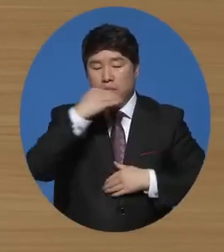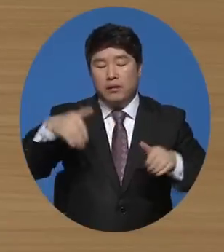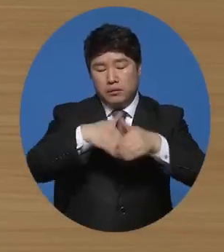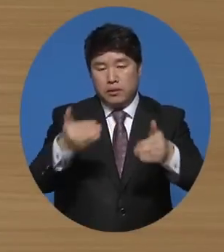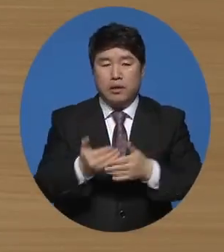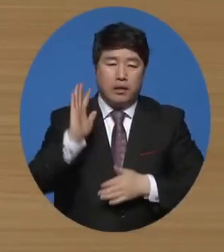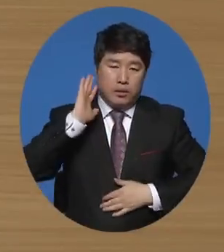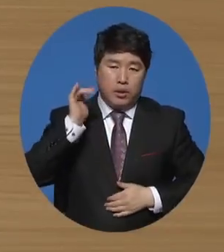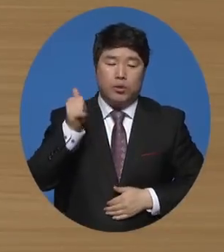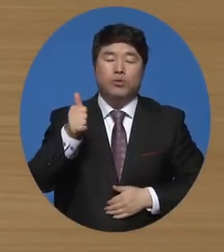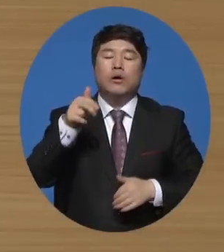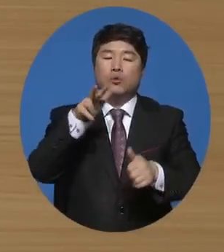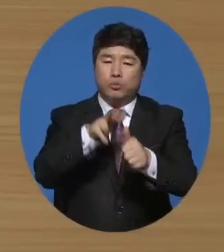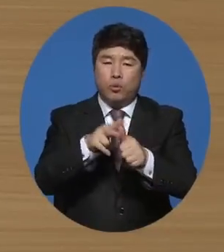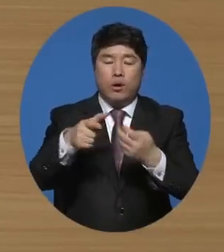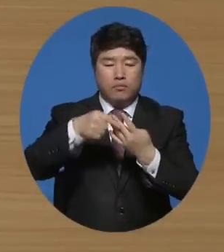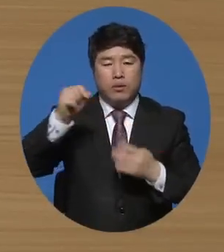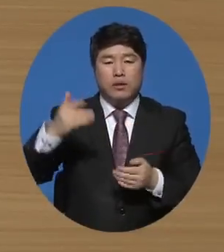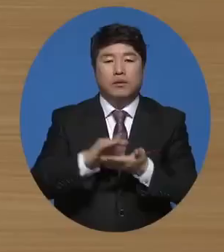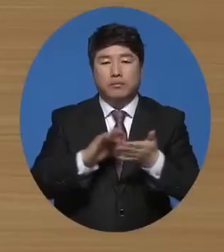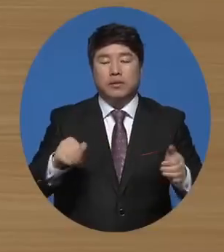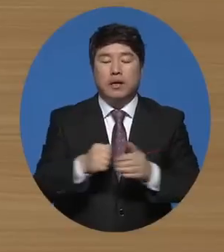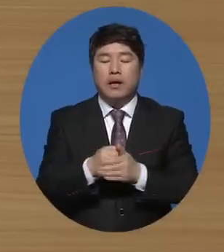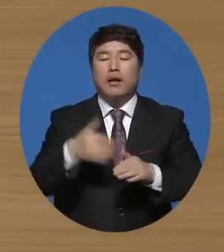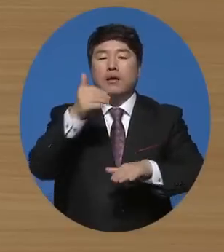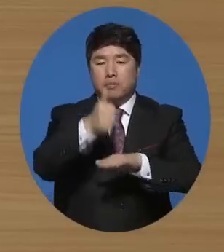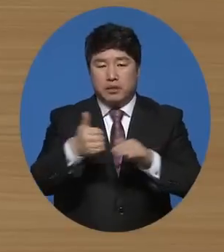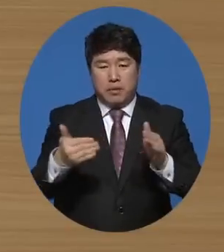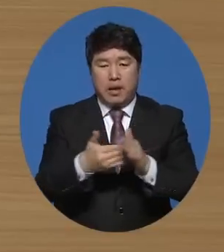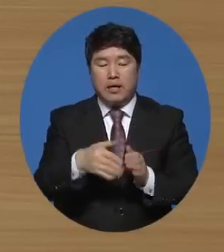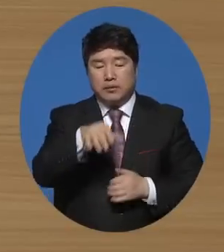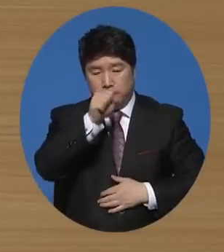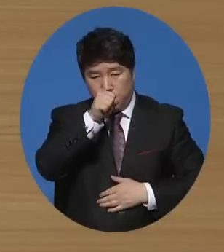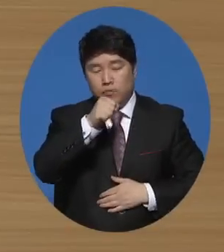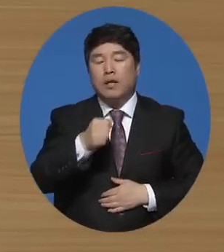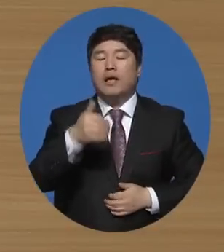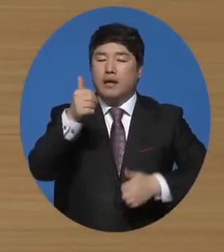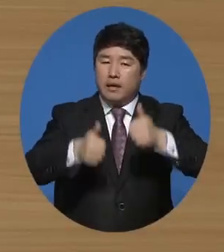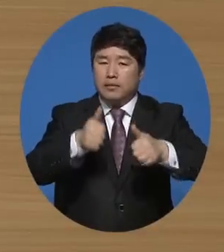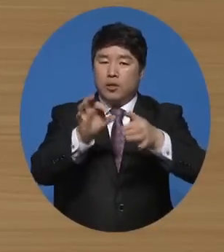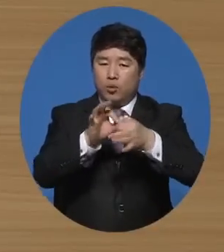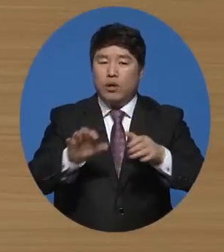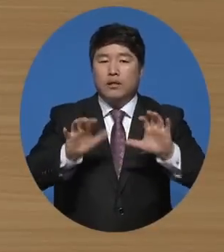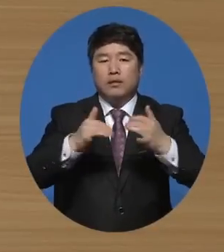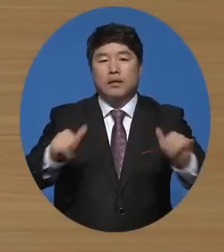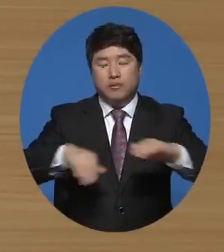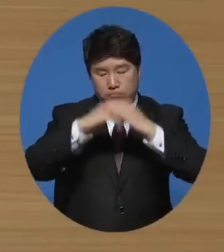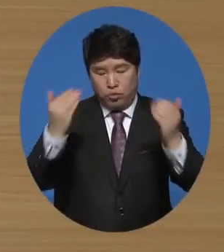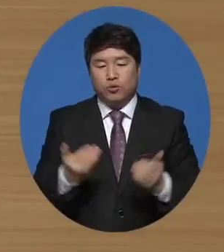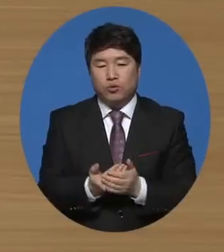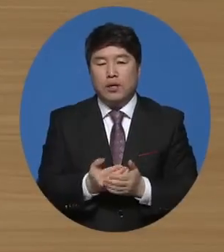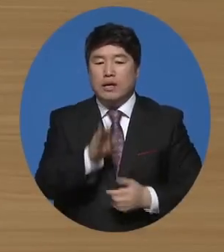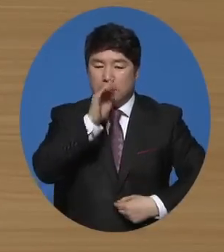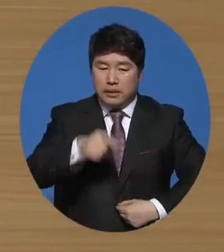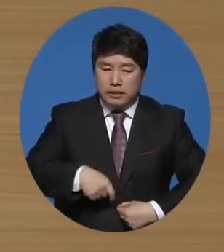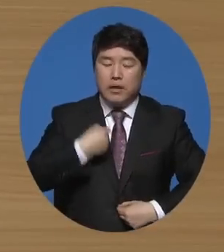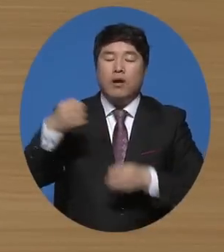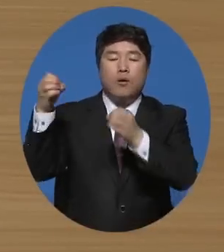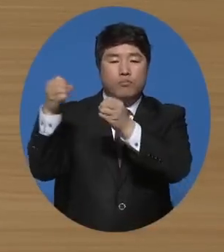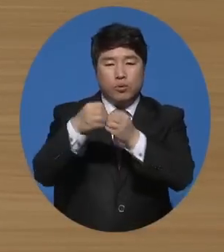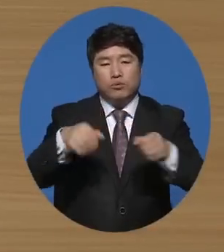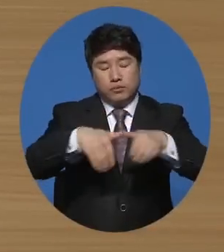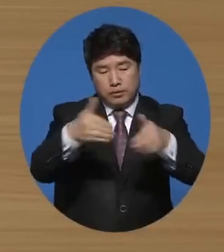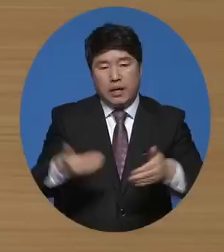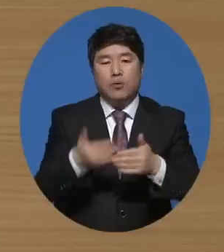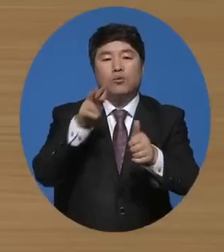대통령 후보가 선출됩니다 끝까지 선의의 경쟁을 통해 우리 국민 모두에게 께 진정한 보수정당